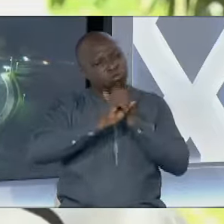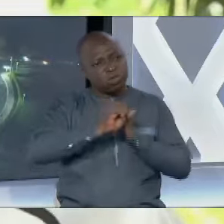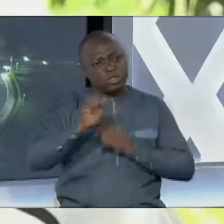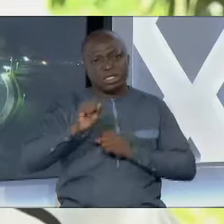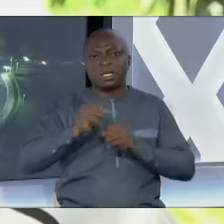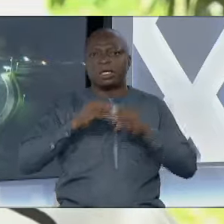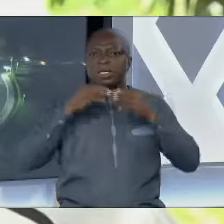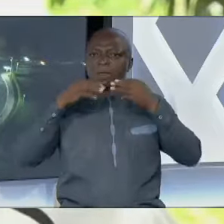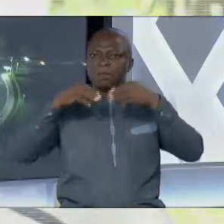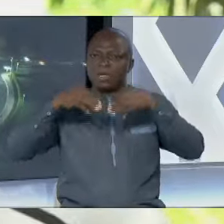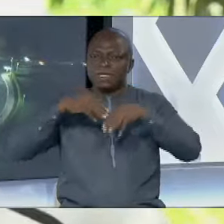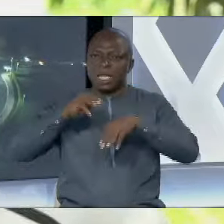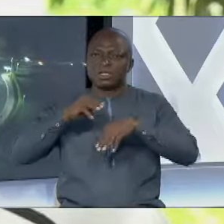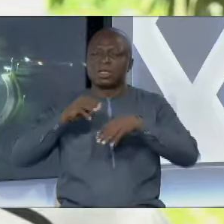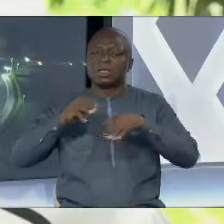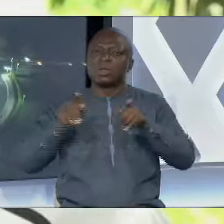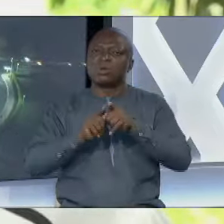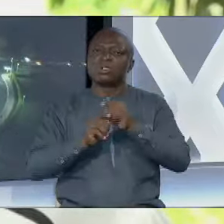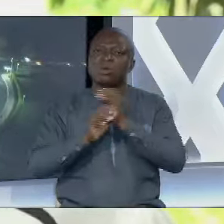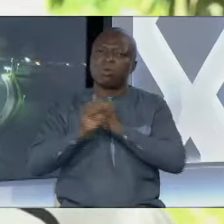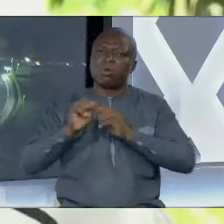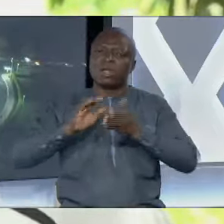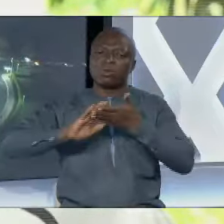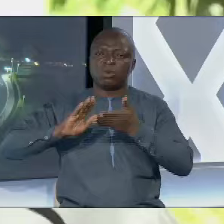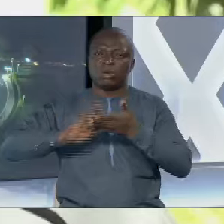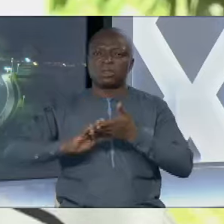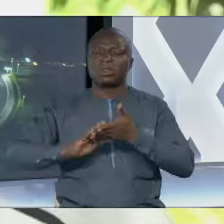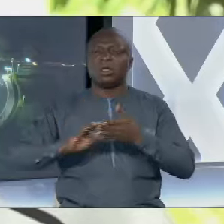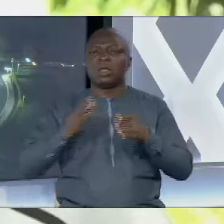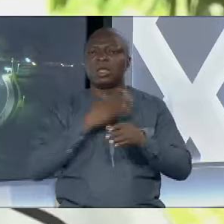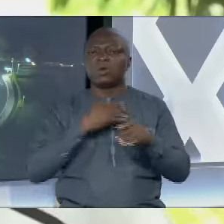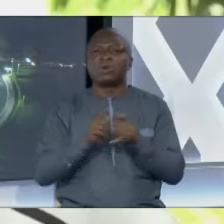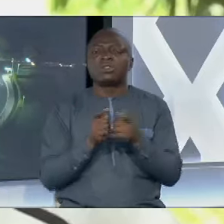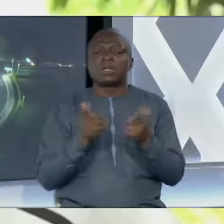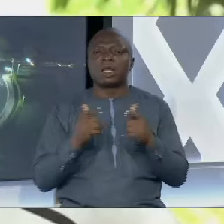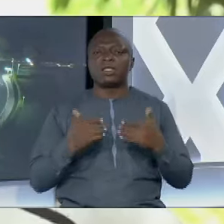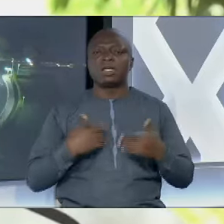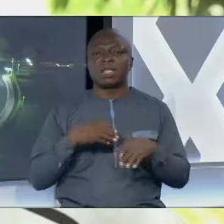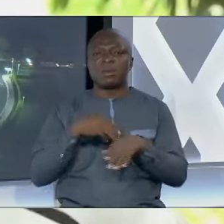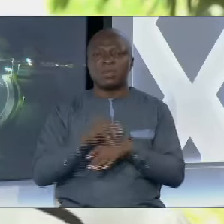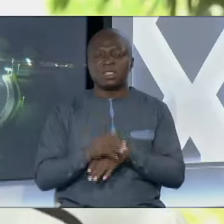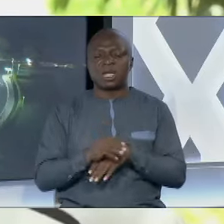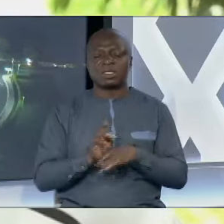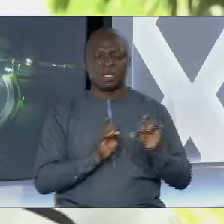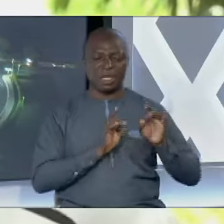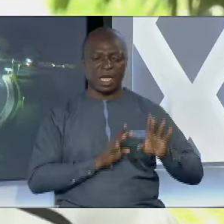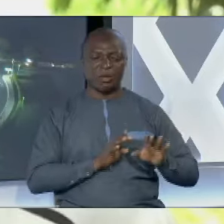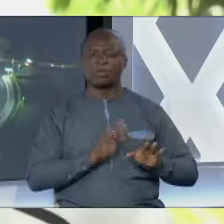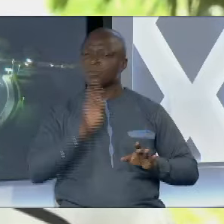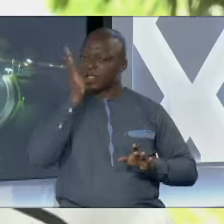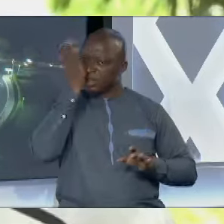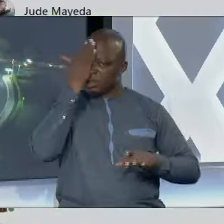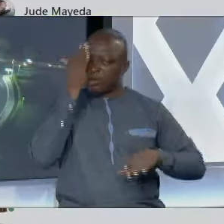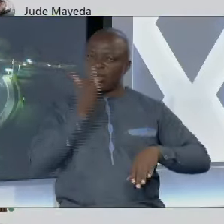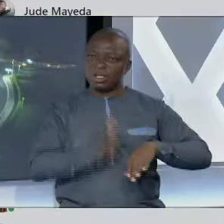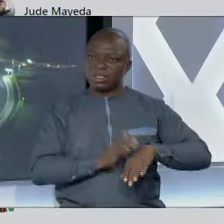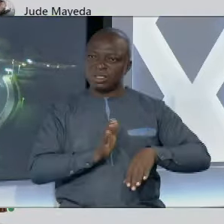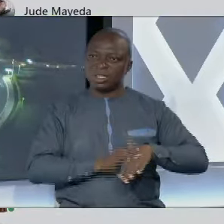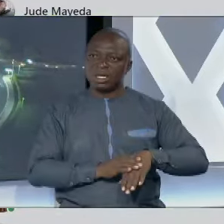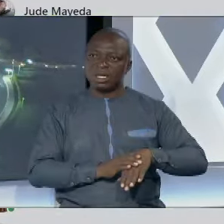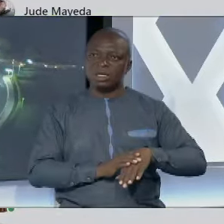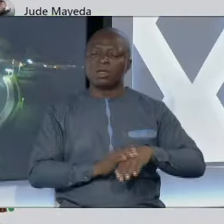des messages qui prônent la tolérance. Et aussi, lorsqu'il y a des messages haineux, savoir signaler. Publier